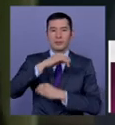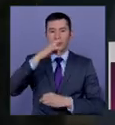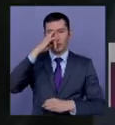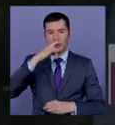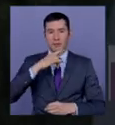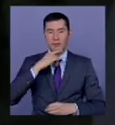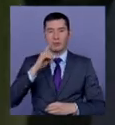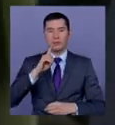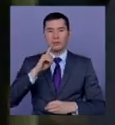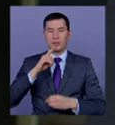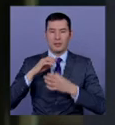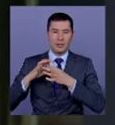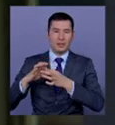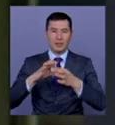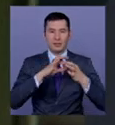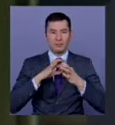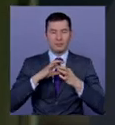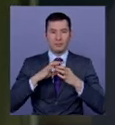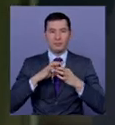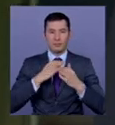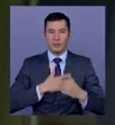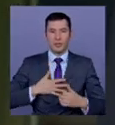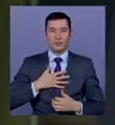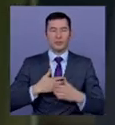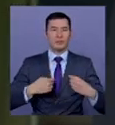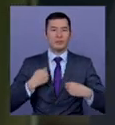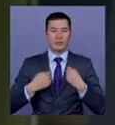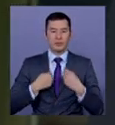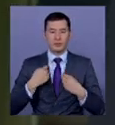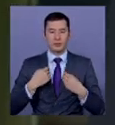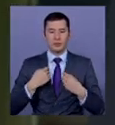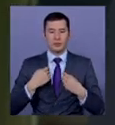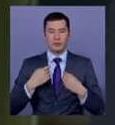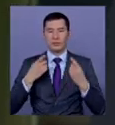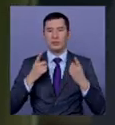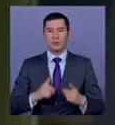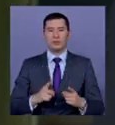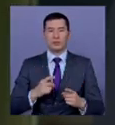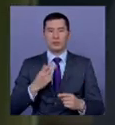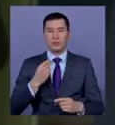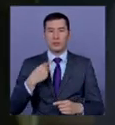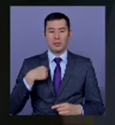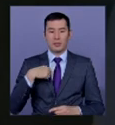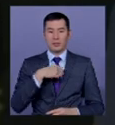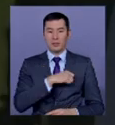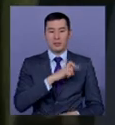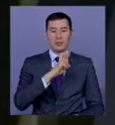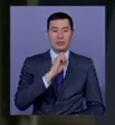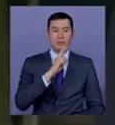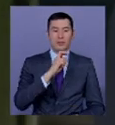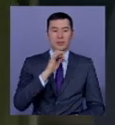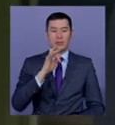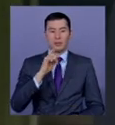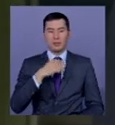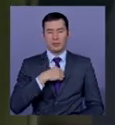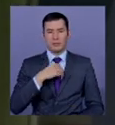қабырғасын қайыстырып, елімізді елеңдетіп қойғаны ақиқат. Өзімде осы Бекейрдің әуе